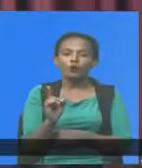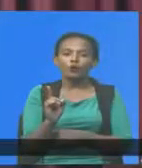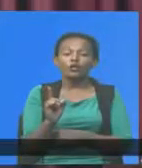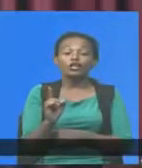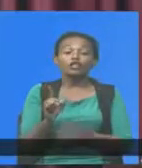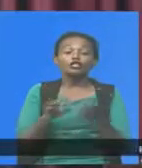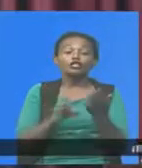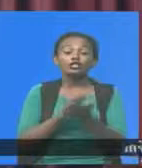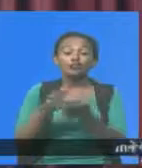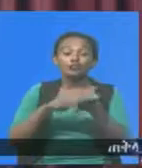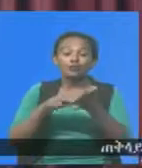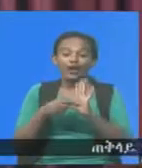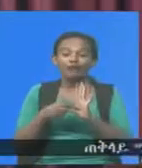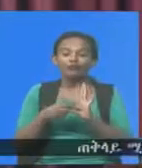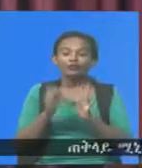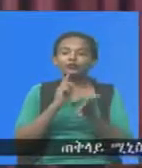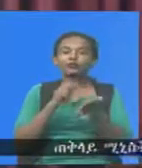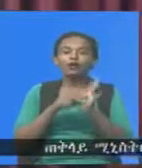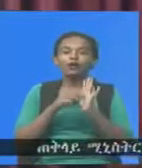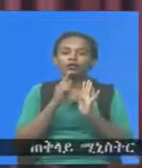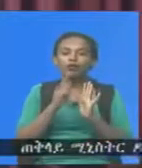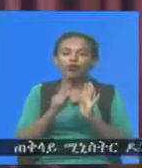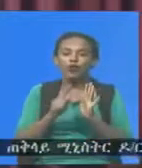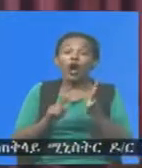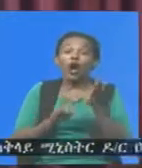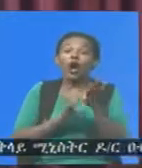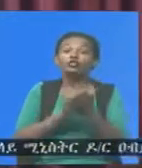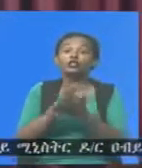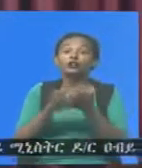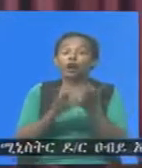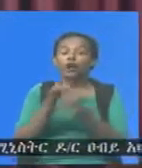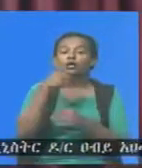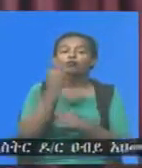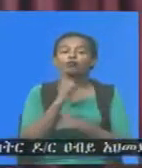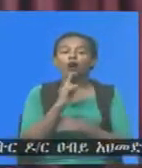ሽብር ማለት ምን ማለት ነው? አሸባሪ ደግሞ ማን ነው?